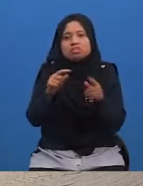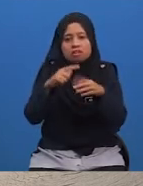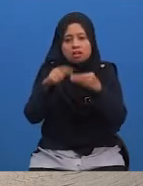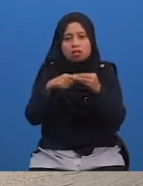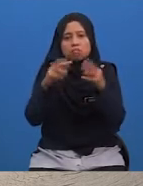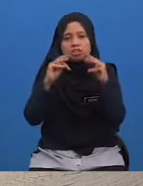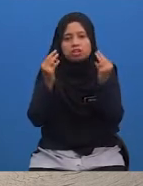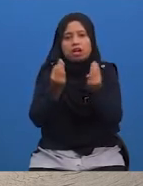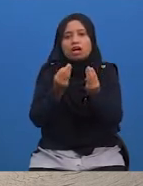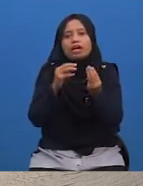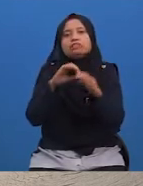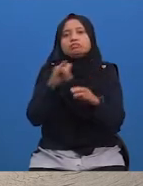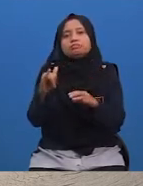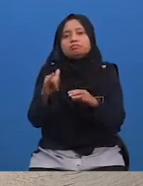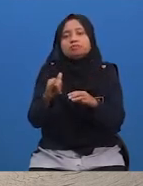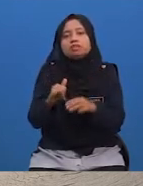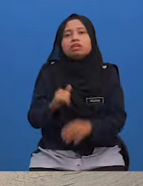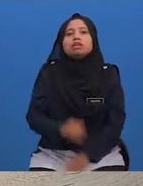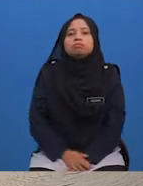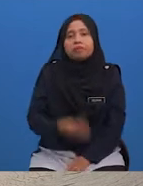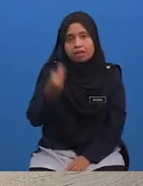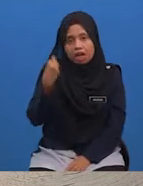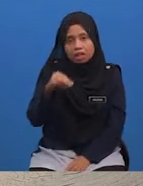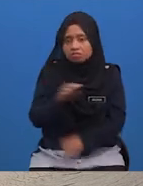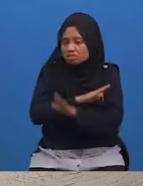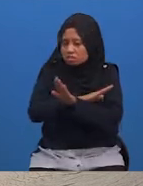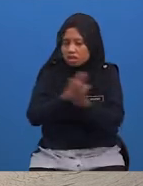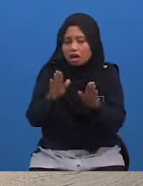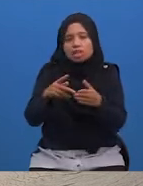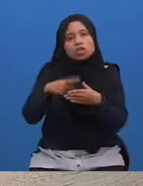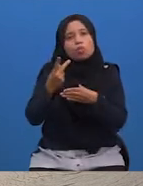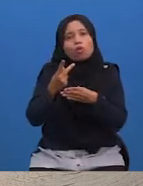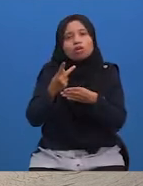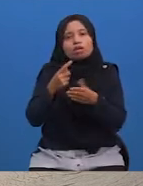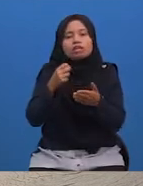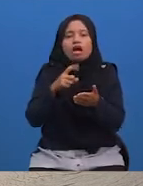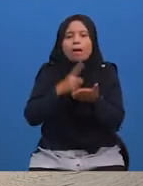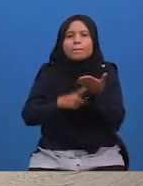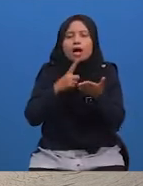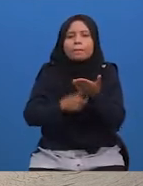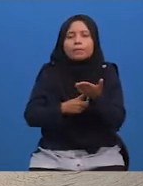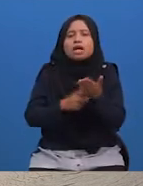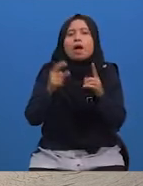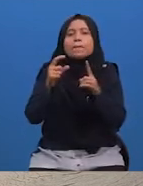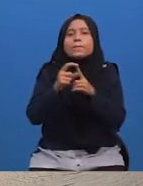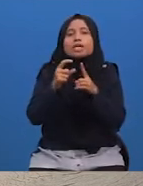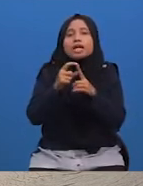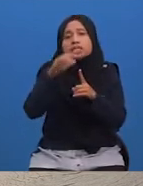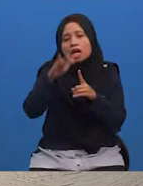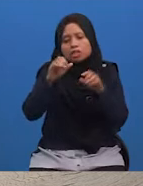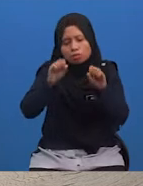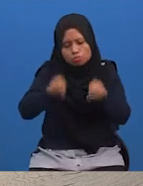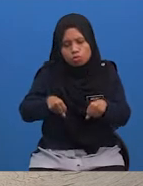Ya, Sang Ranggu dan Sang Ranggi tidak mengeluarkan sebarang perkataan yang